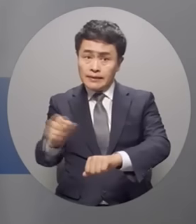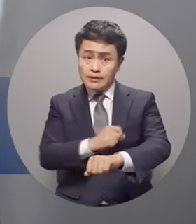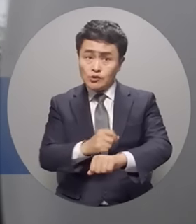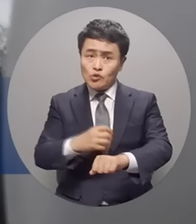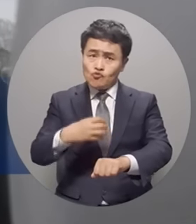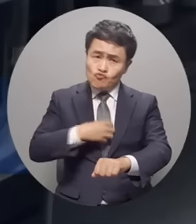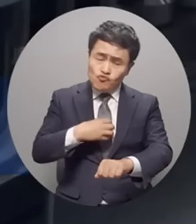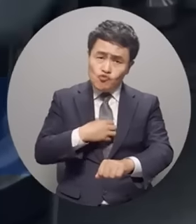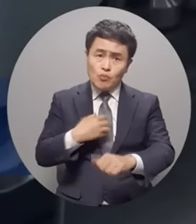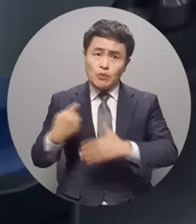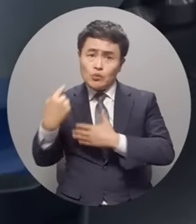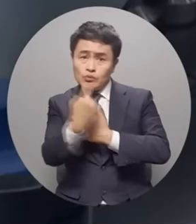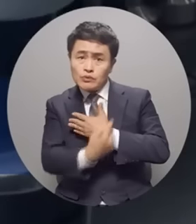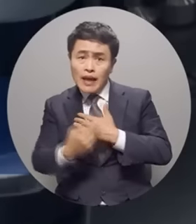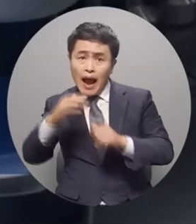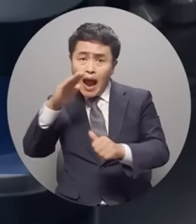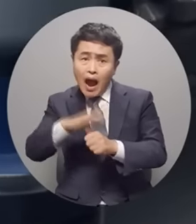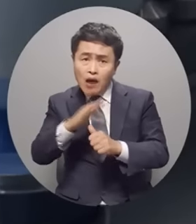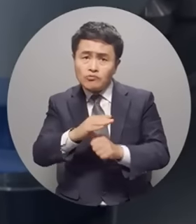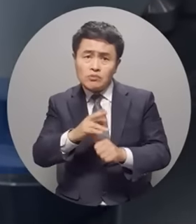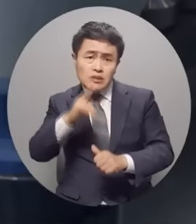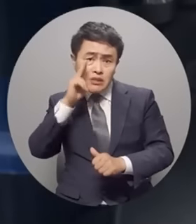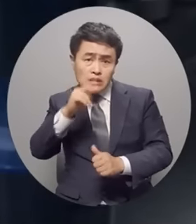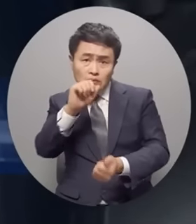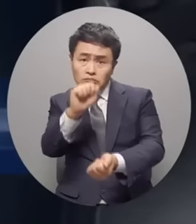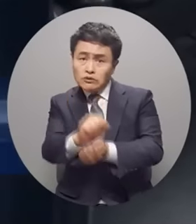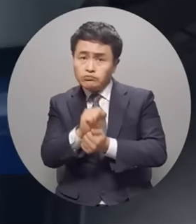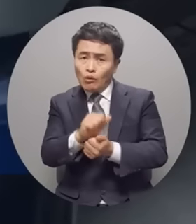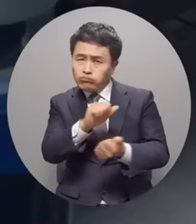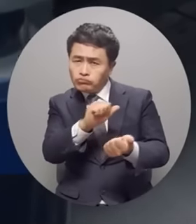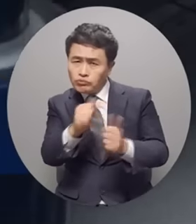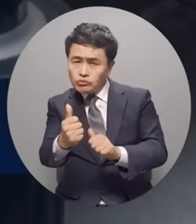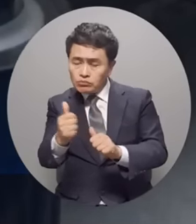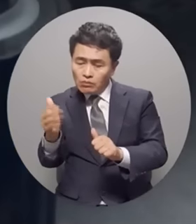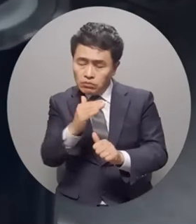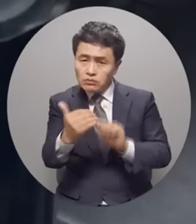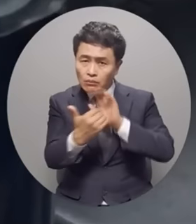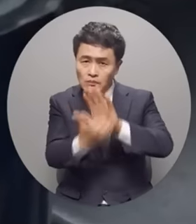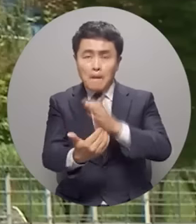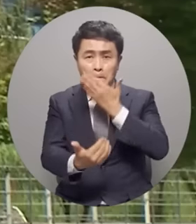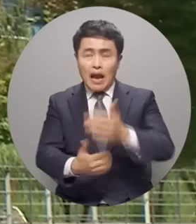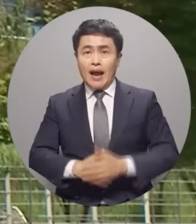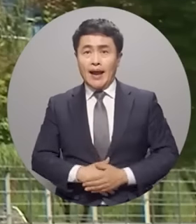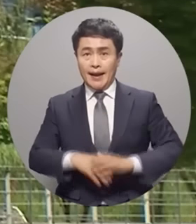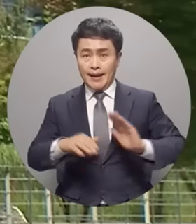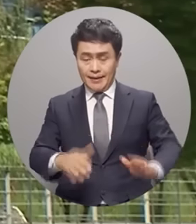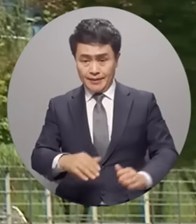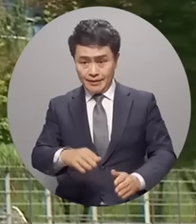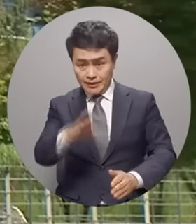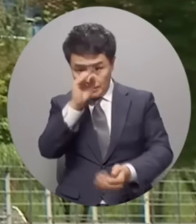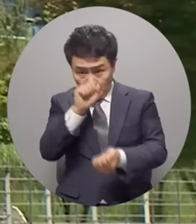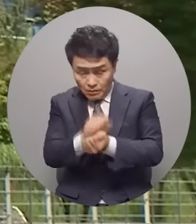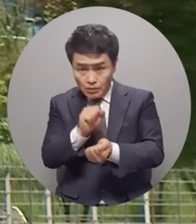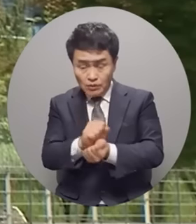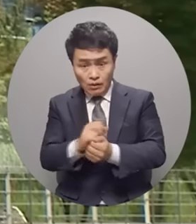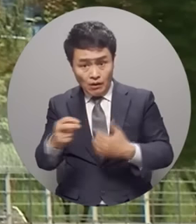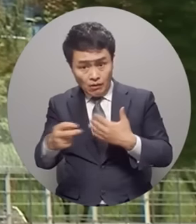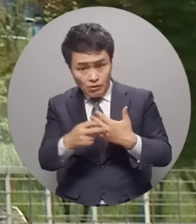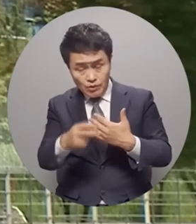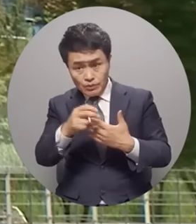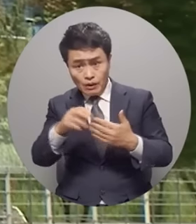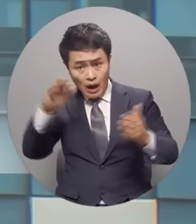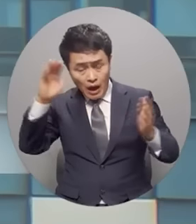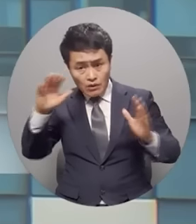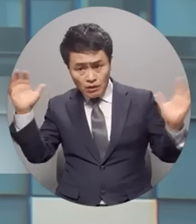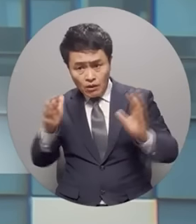you mentioned, the children, from severe illness and death. 질병관리청도 의료계와 학계 전문가 등이